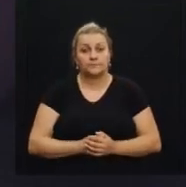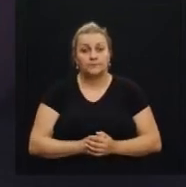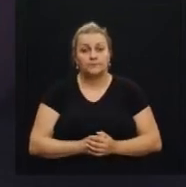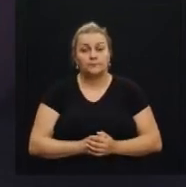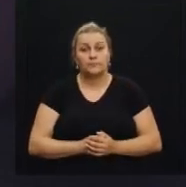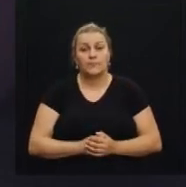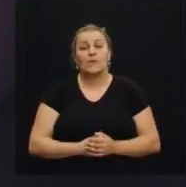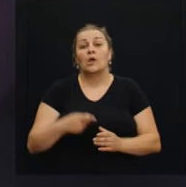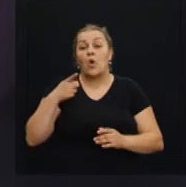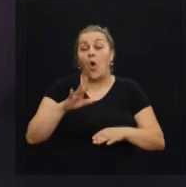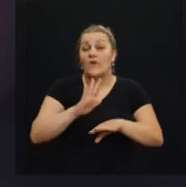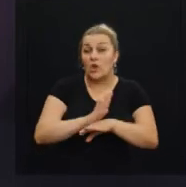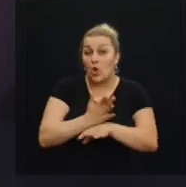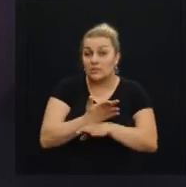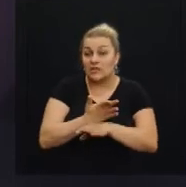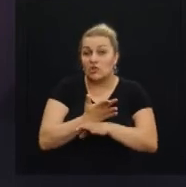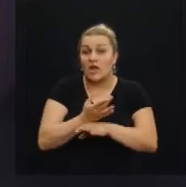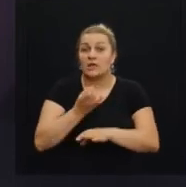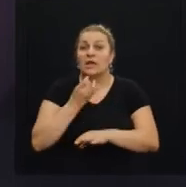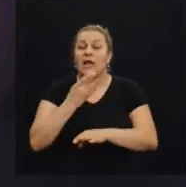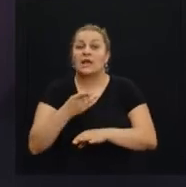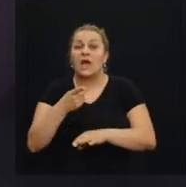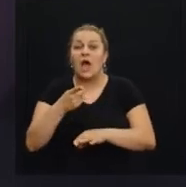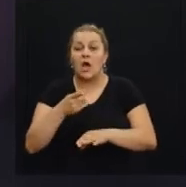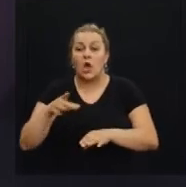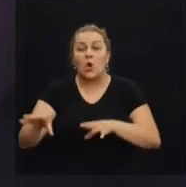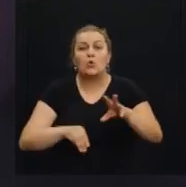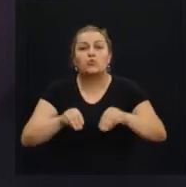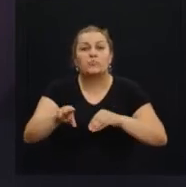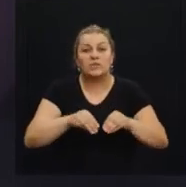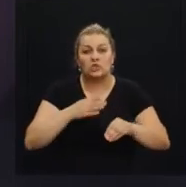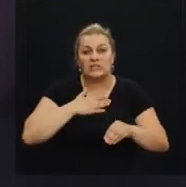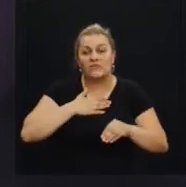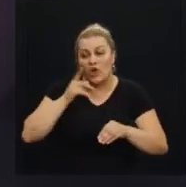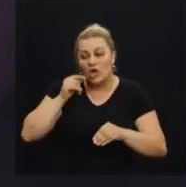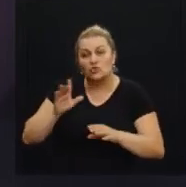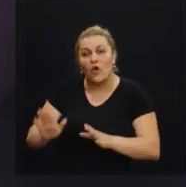Mislim, taj osjećaj kad kupiš svoga čovjeka